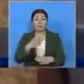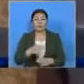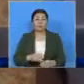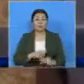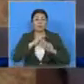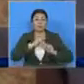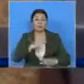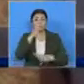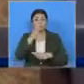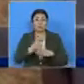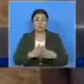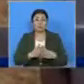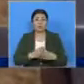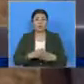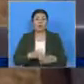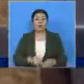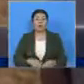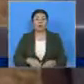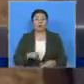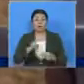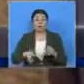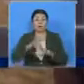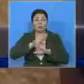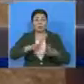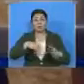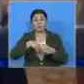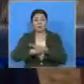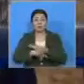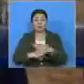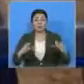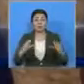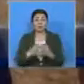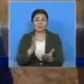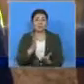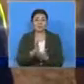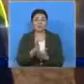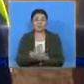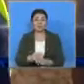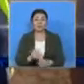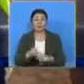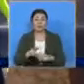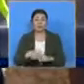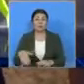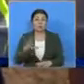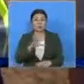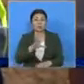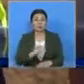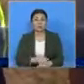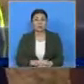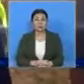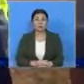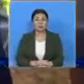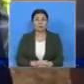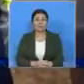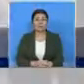де бар. Сондықтан ондай мәселеге болашақта жол беруге қақымыз жоқ. Шамамыз келгенше соның бәрін қазір бір жүйеге